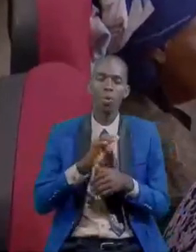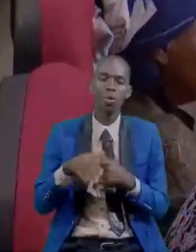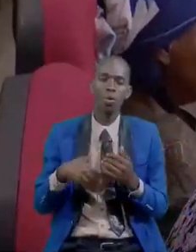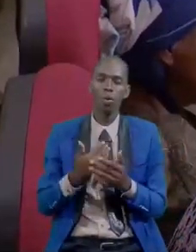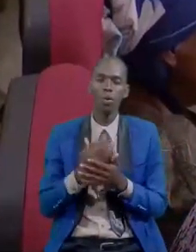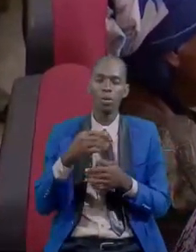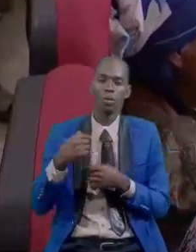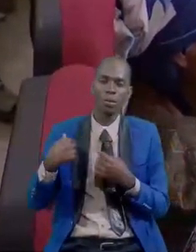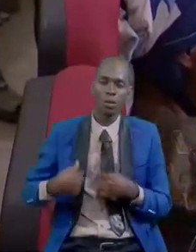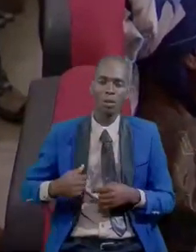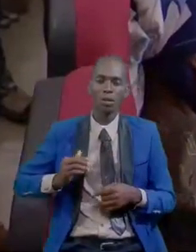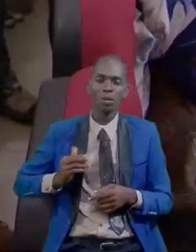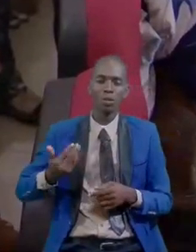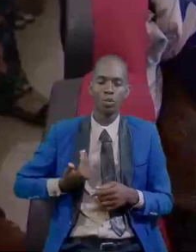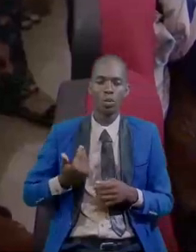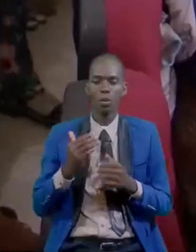selon sa provision,